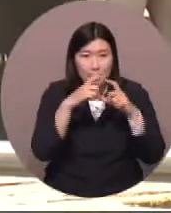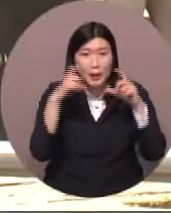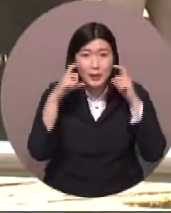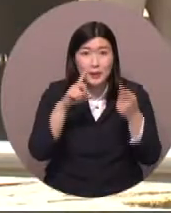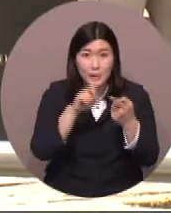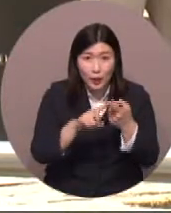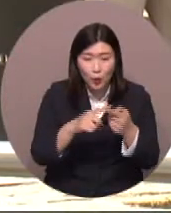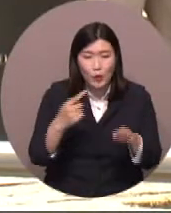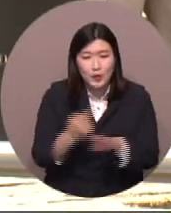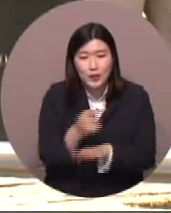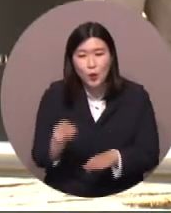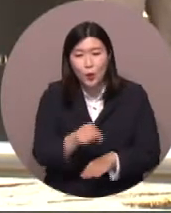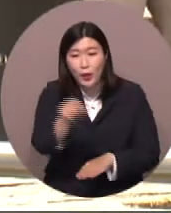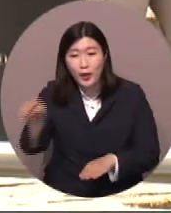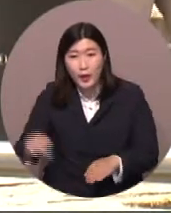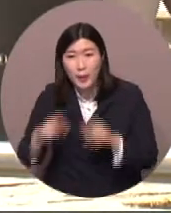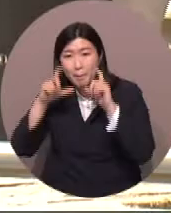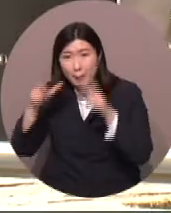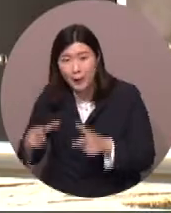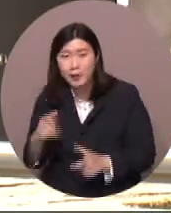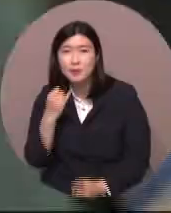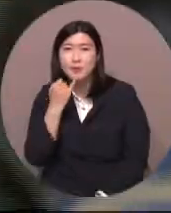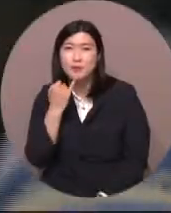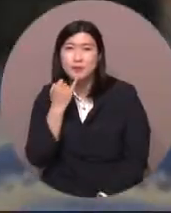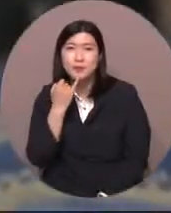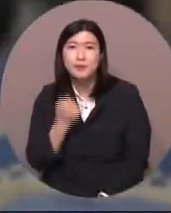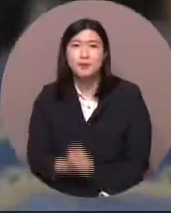신뢰 마스크 착용 의무 도 해제됩니다